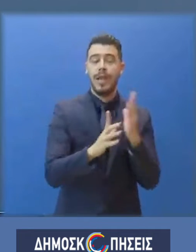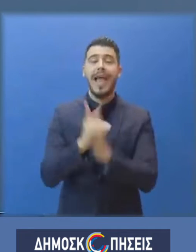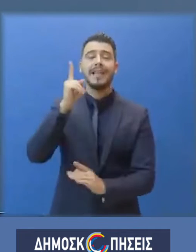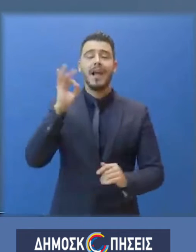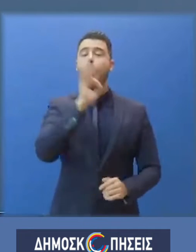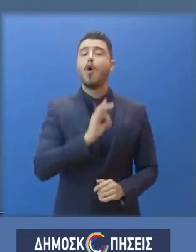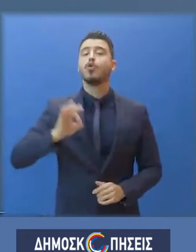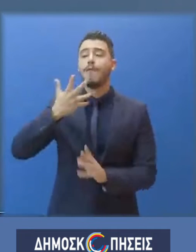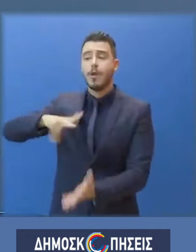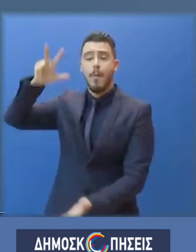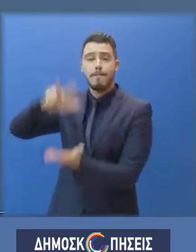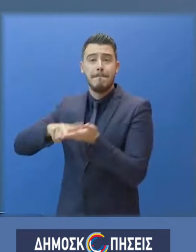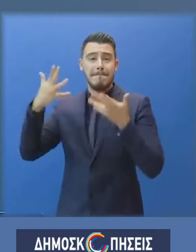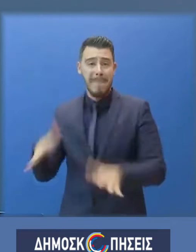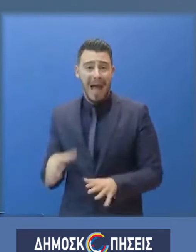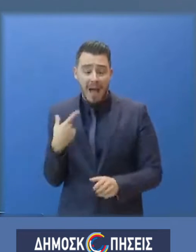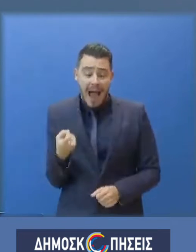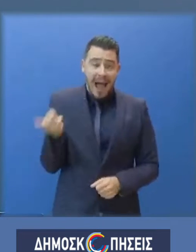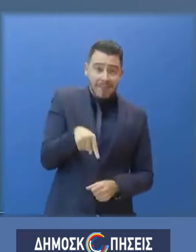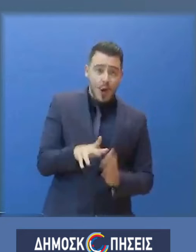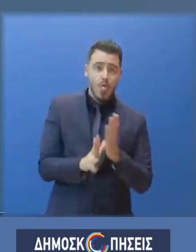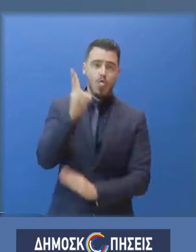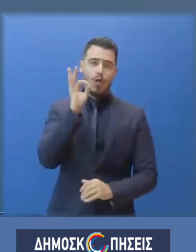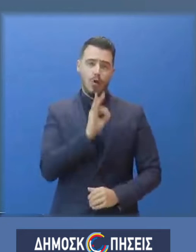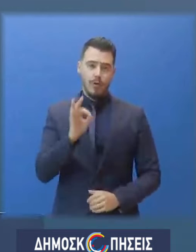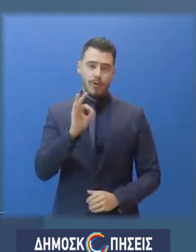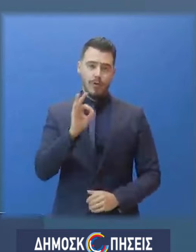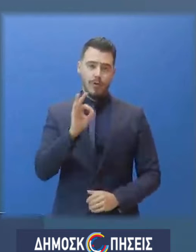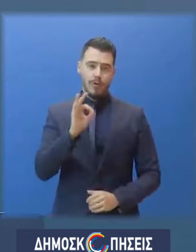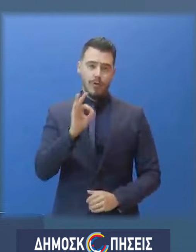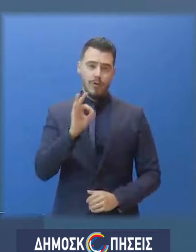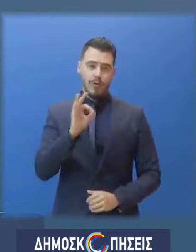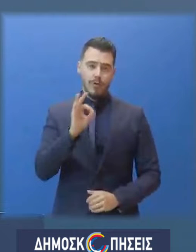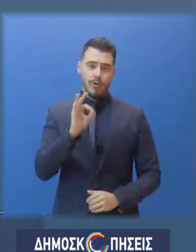και 12 Δεκάτου η χώρα μας είχε στη διάθεσή της 2.000 τέτοιου είδους φάρμακα.